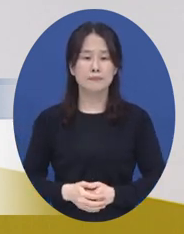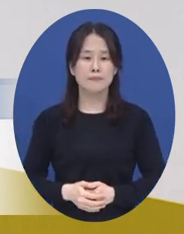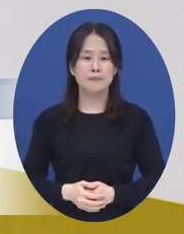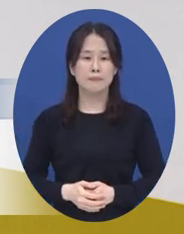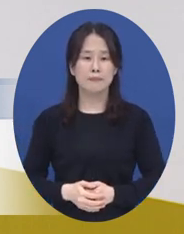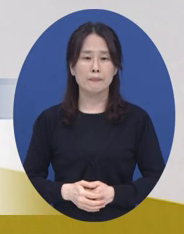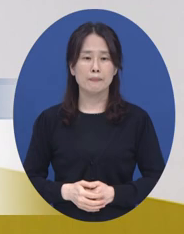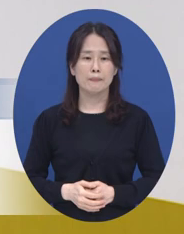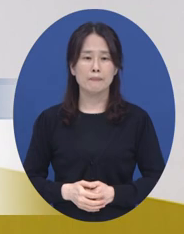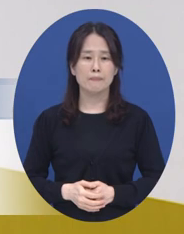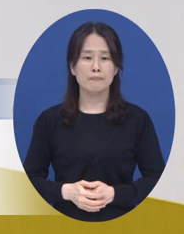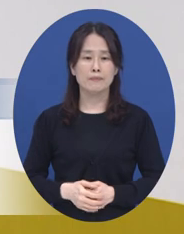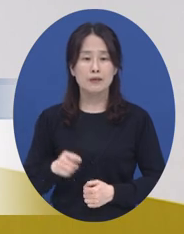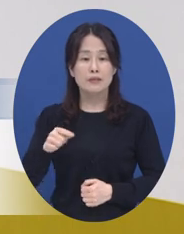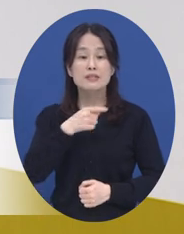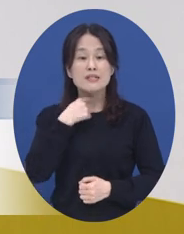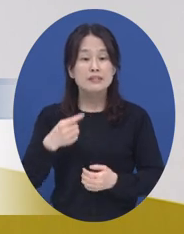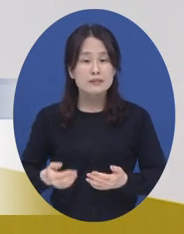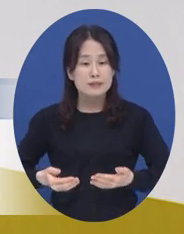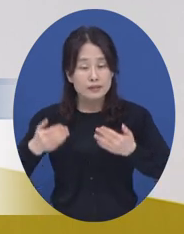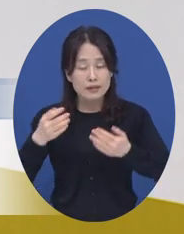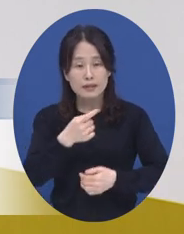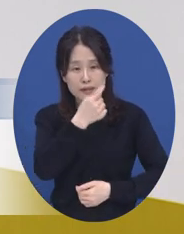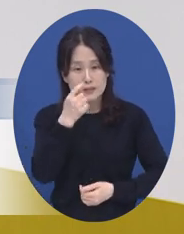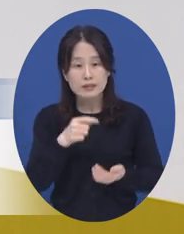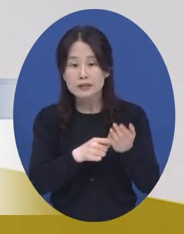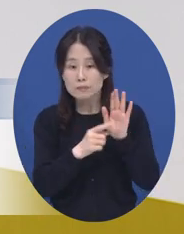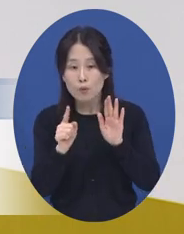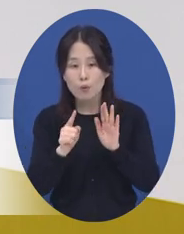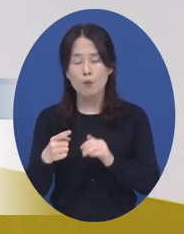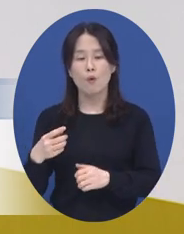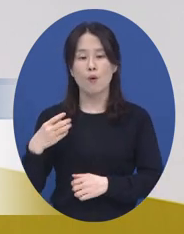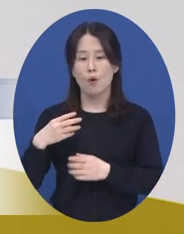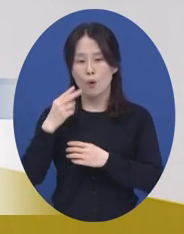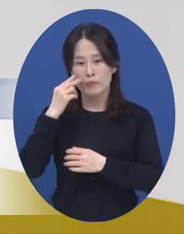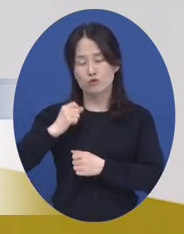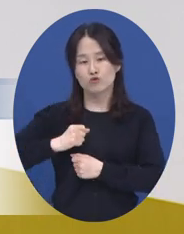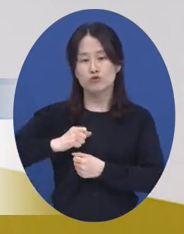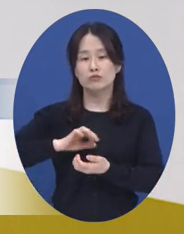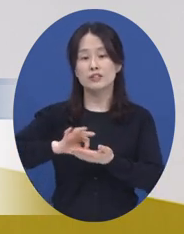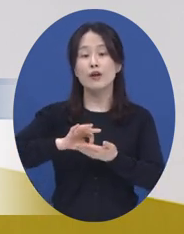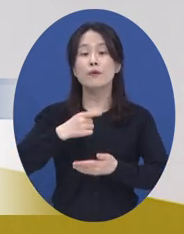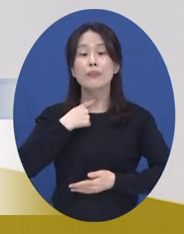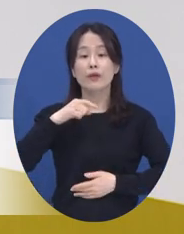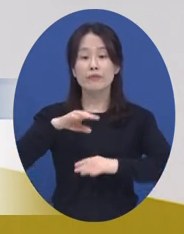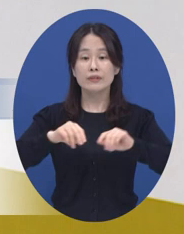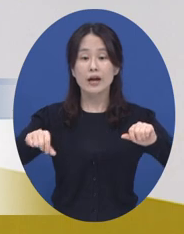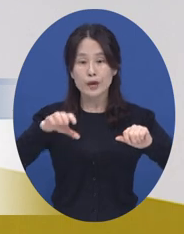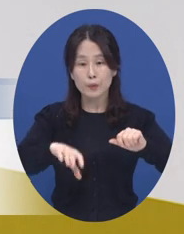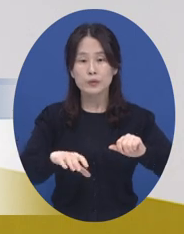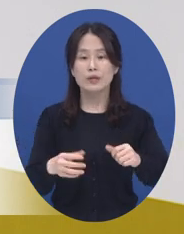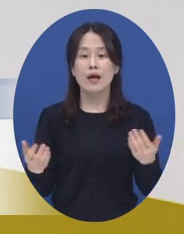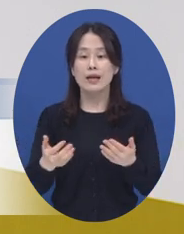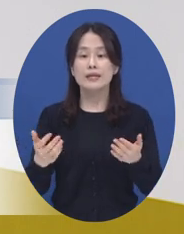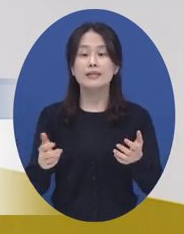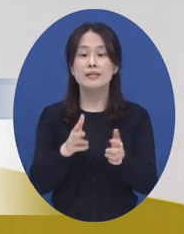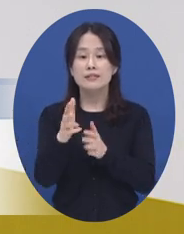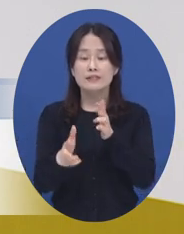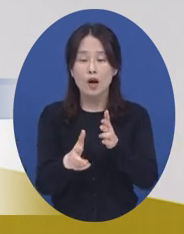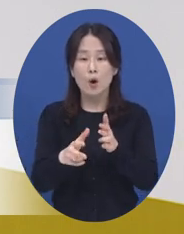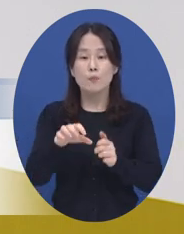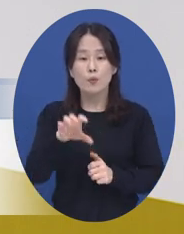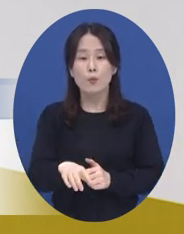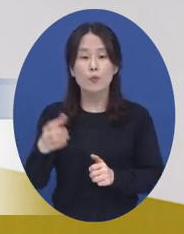의미이며, 또한 그 희생의 상징인 반환 공여지 위에 도 일자리 사업에 허브